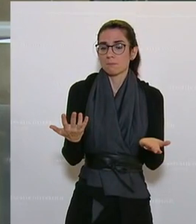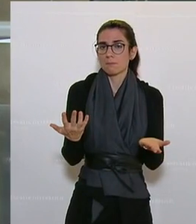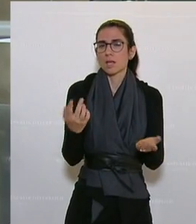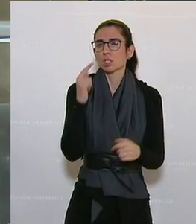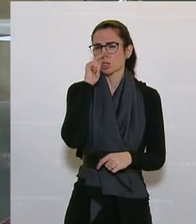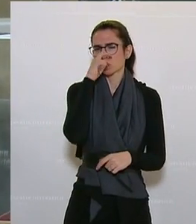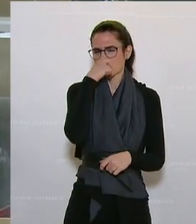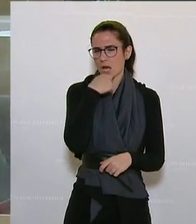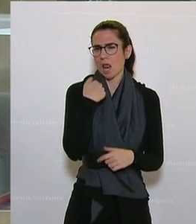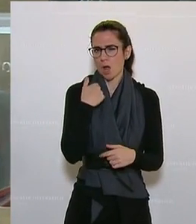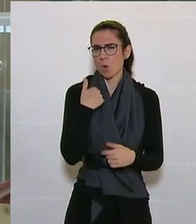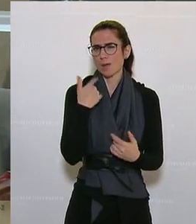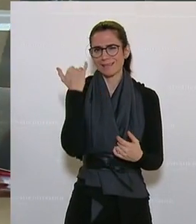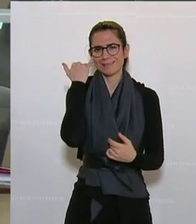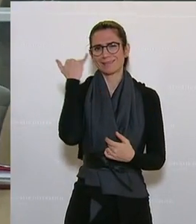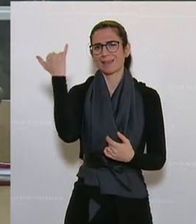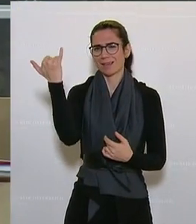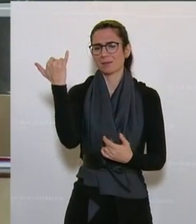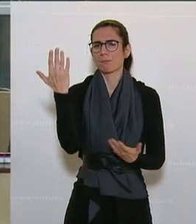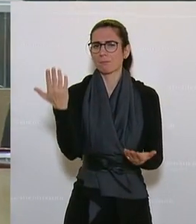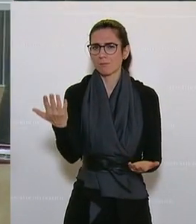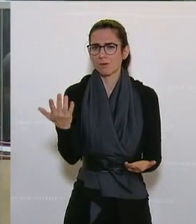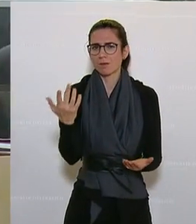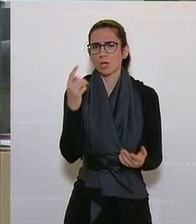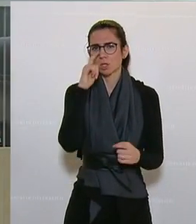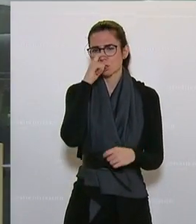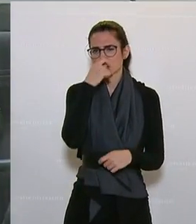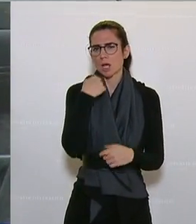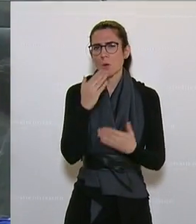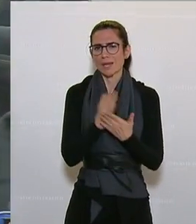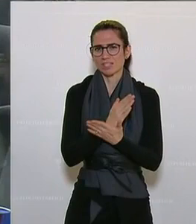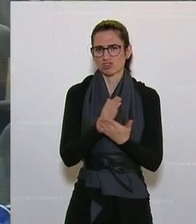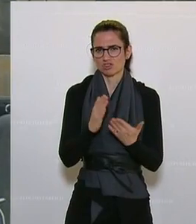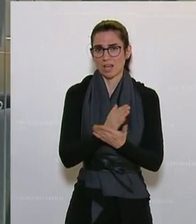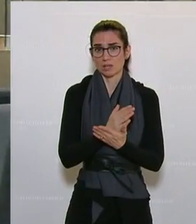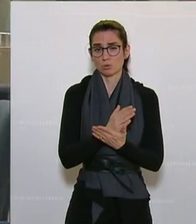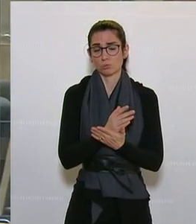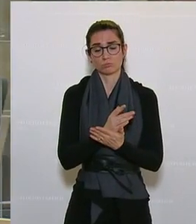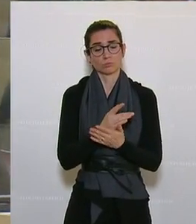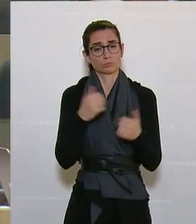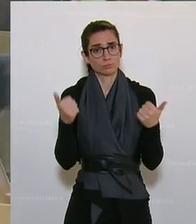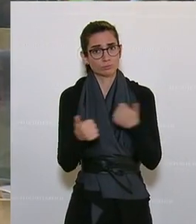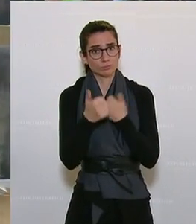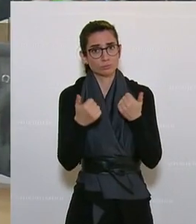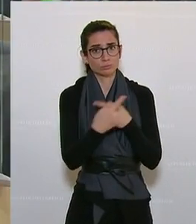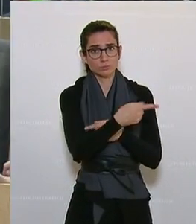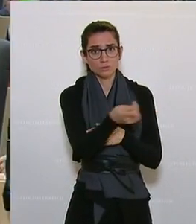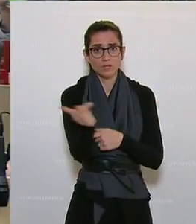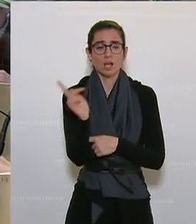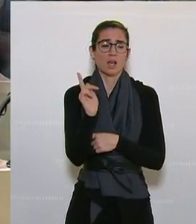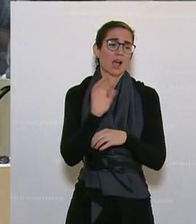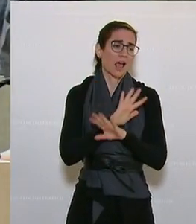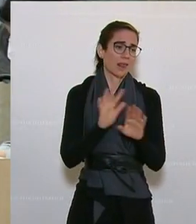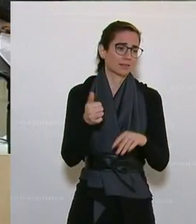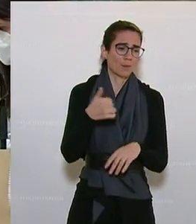war es eine schlaue Entscheidung, eigentlich ein großer Verdienst von allen, die da beteiligt waren, auch von der